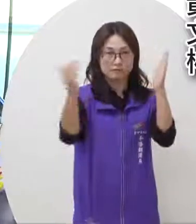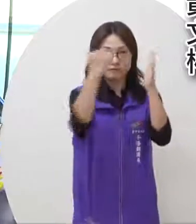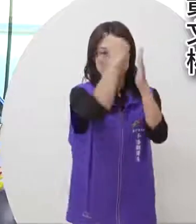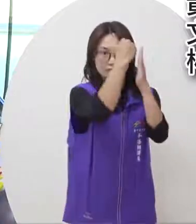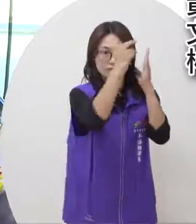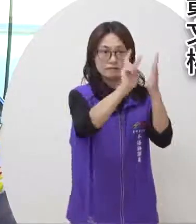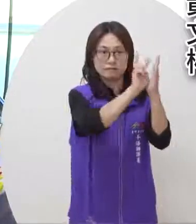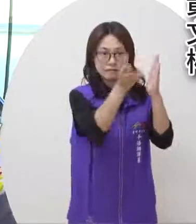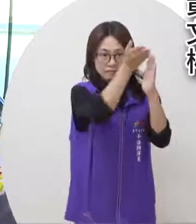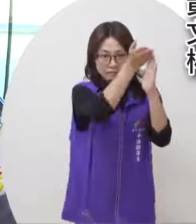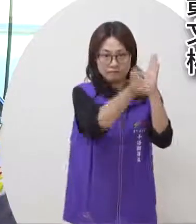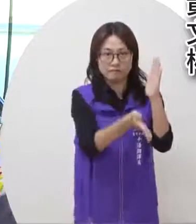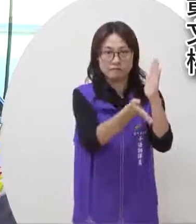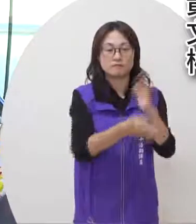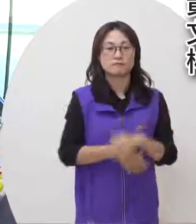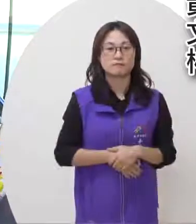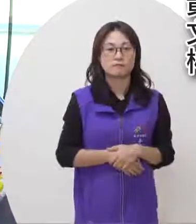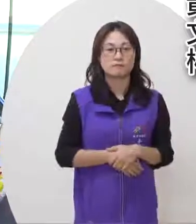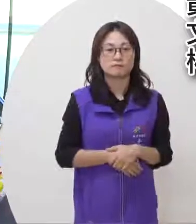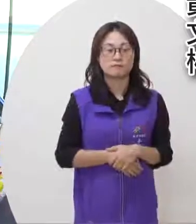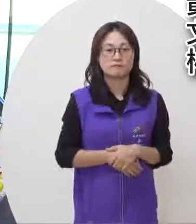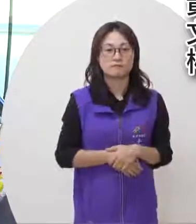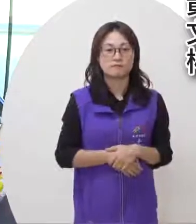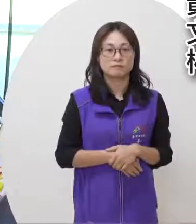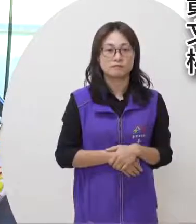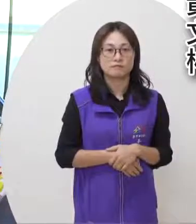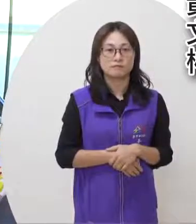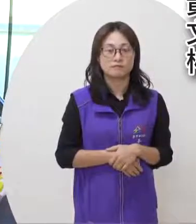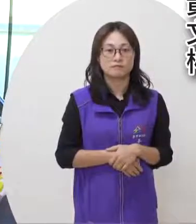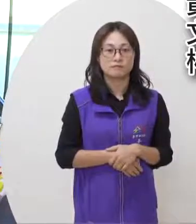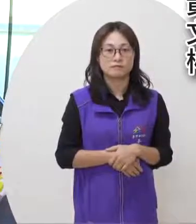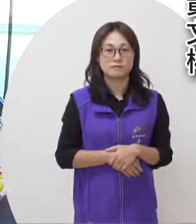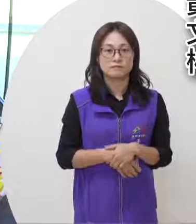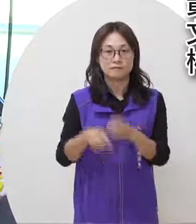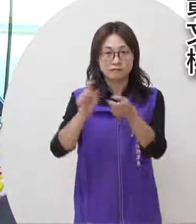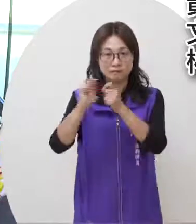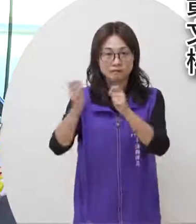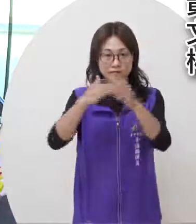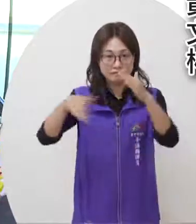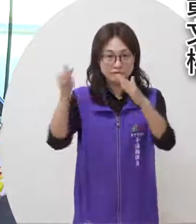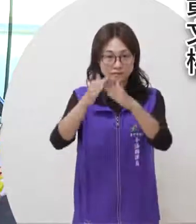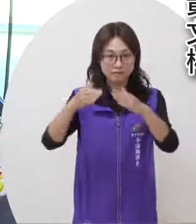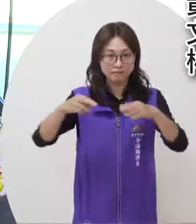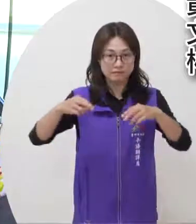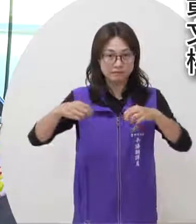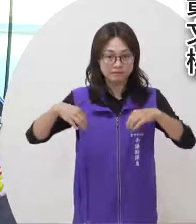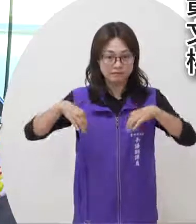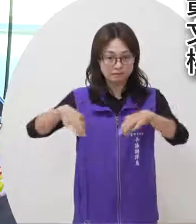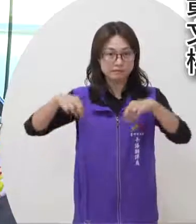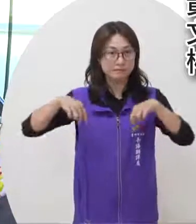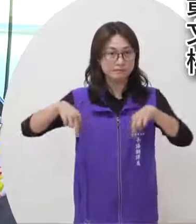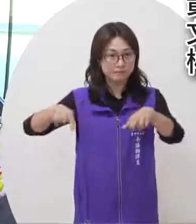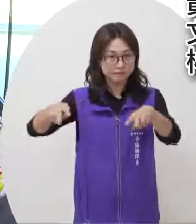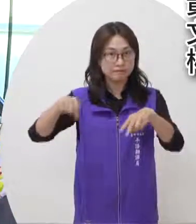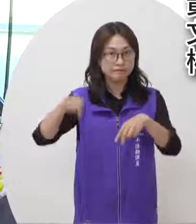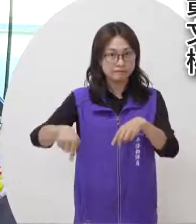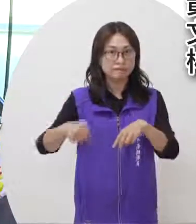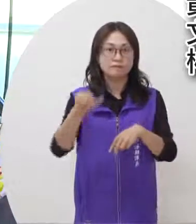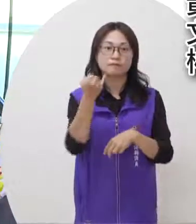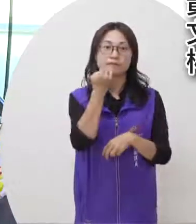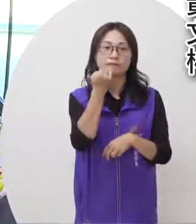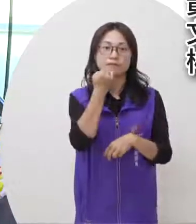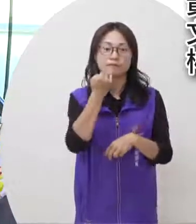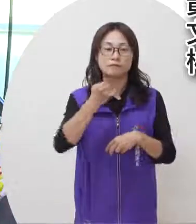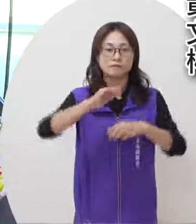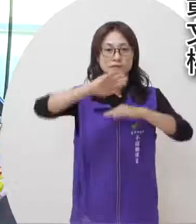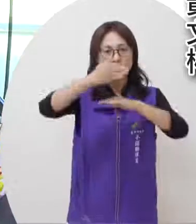在附近的通学的步道我们可以用我们修护科的骑楼整平